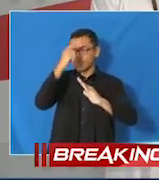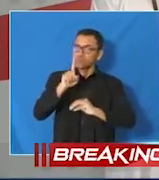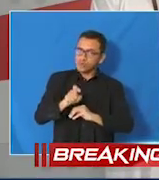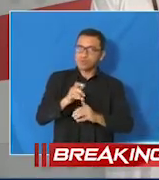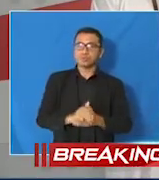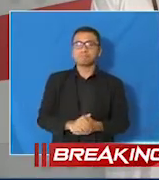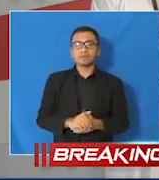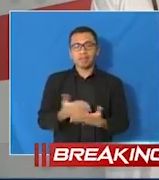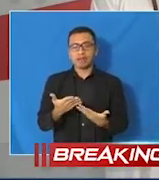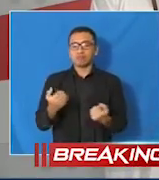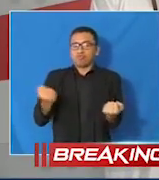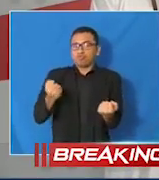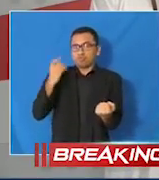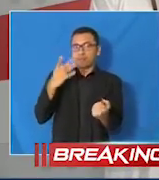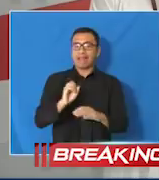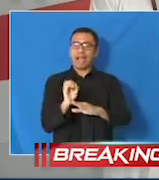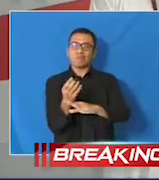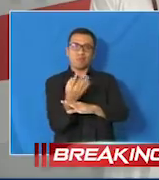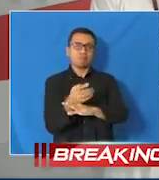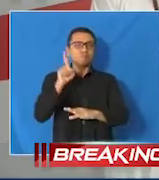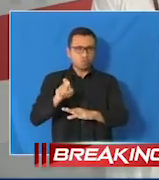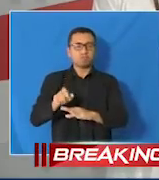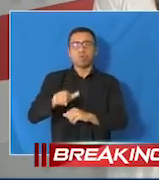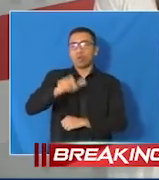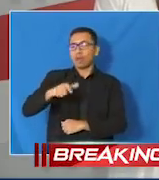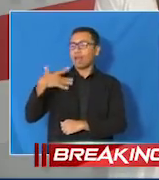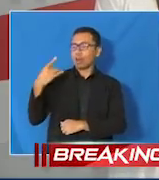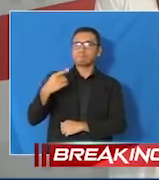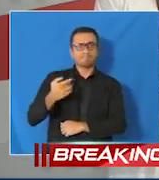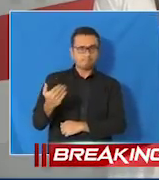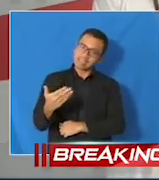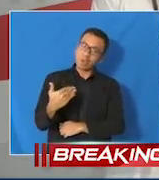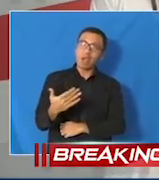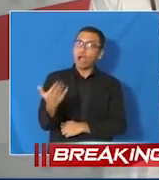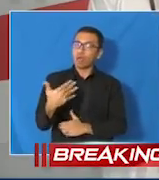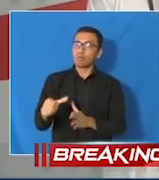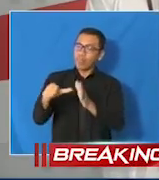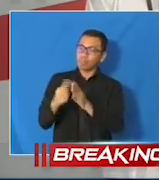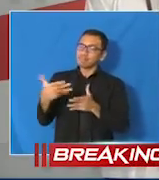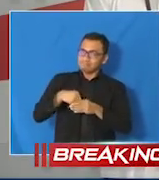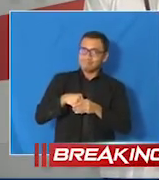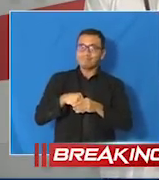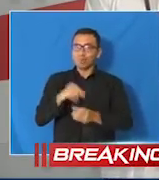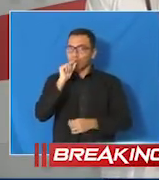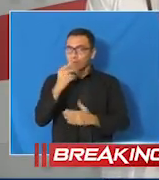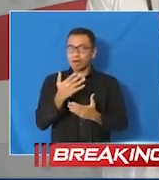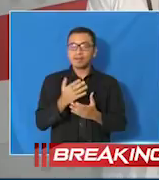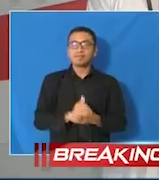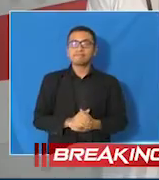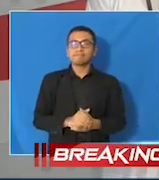supir ambulans ini semua kita terima dan kita Panggil sebagai relawan untuk persiapan